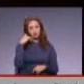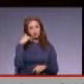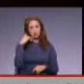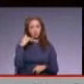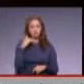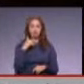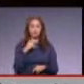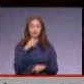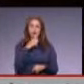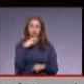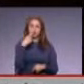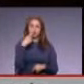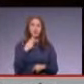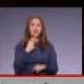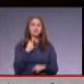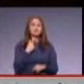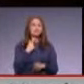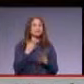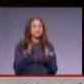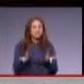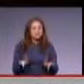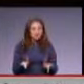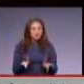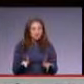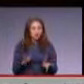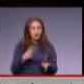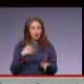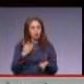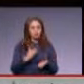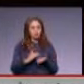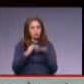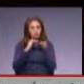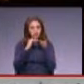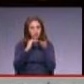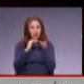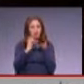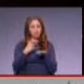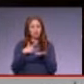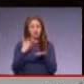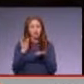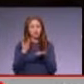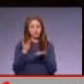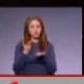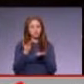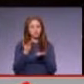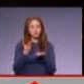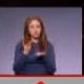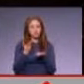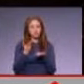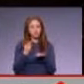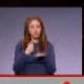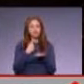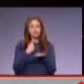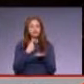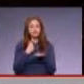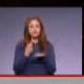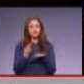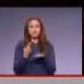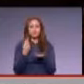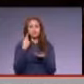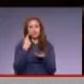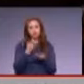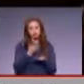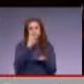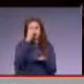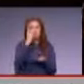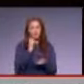انها هتعوز يعني حاجه تانية زي اللي طلبتها او كده، لقيتها طالبه طلب تعالوا نطلع نشوف